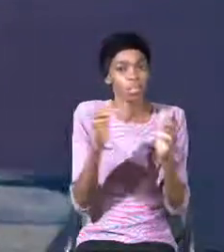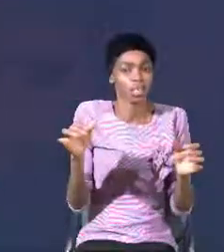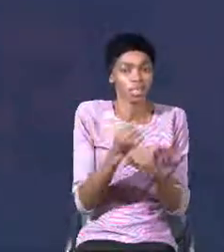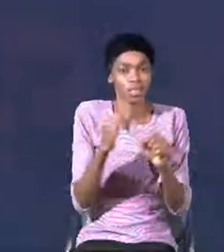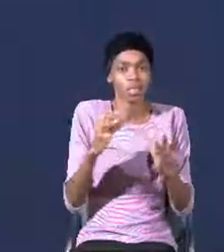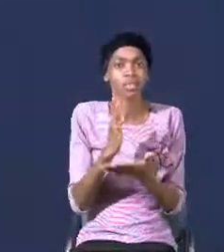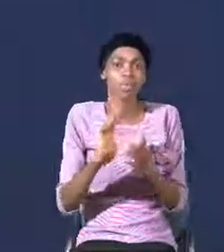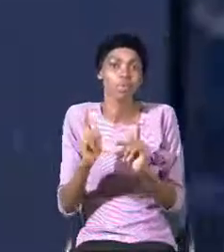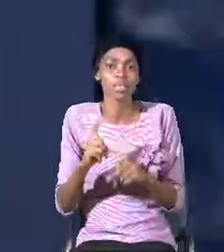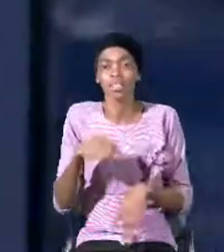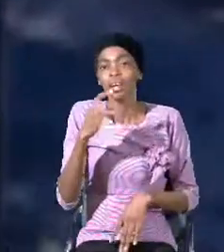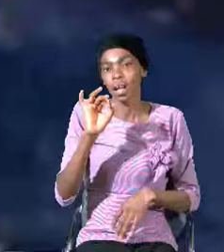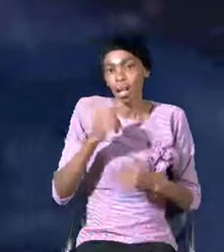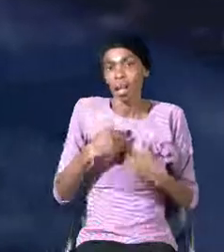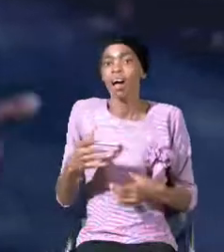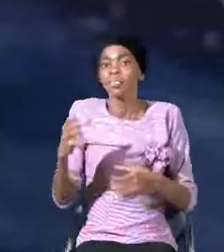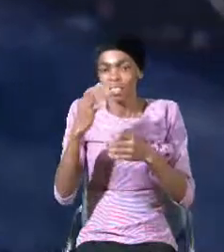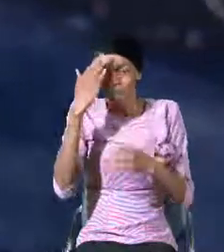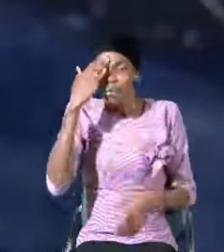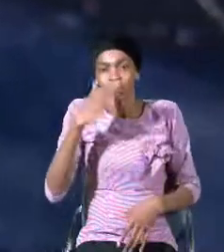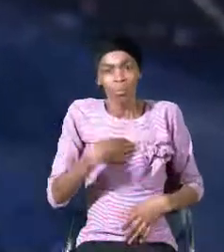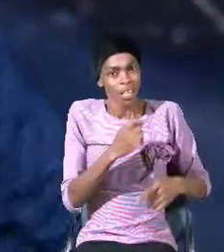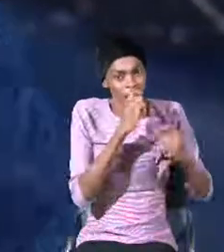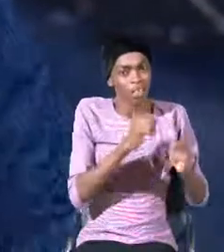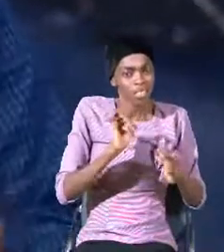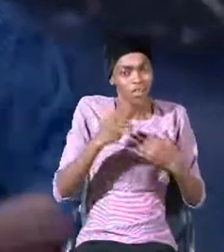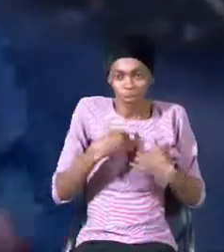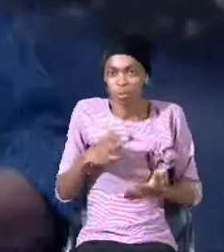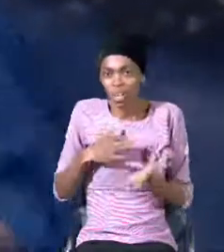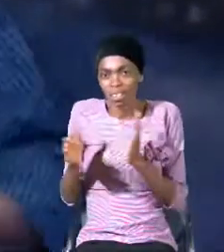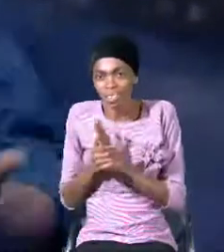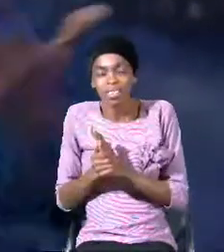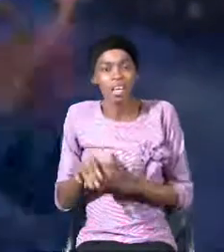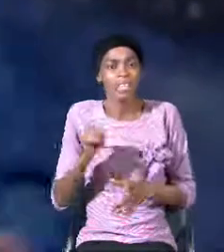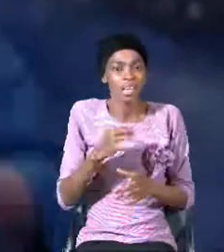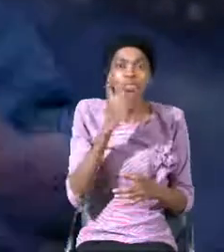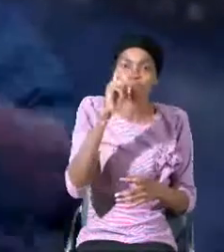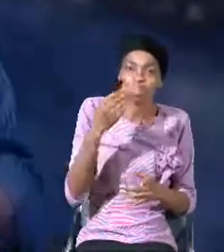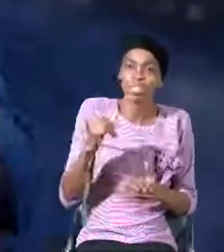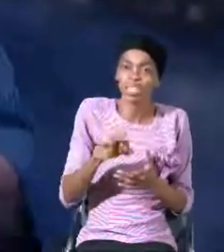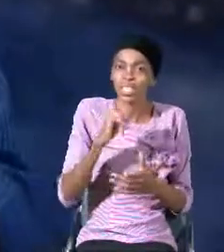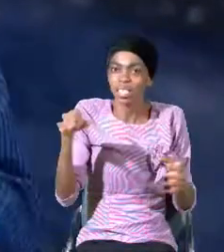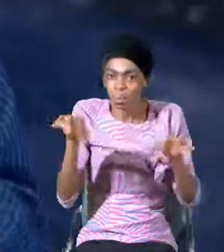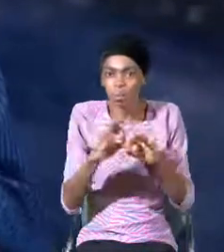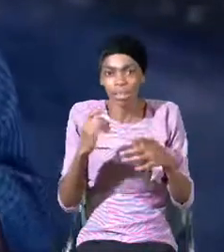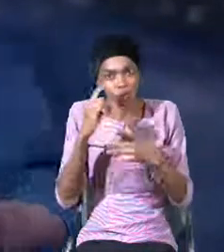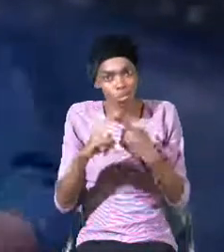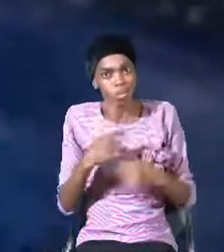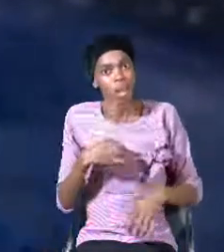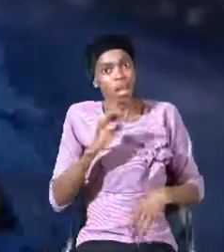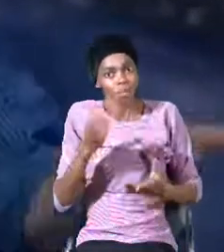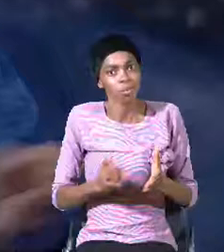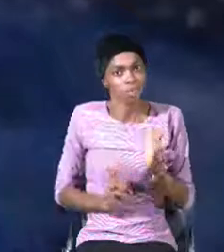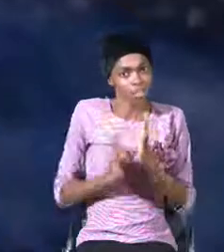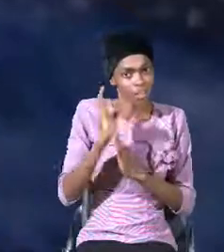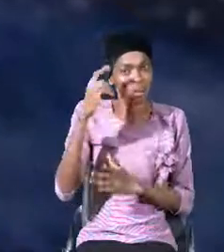découvert ma compétence, j'ai découvert mon talent. Et c'est ça qui est le plus important pour moi. Je vais développer cette